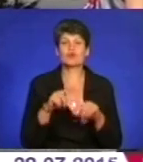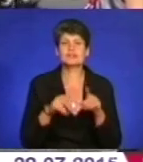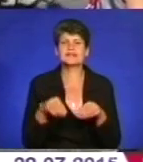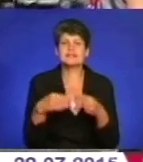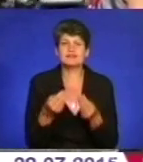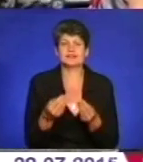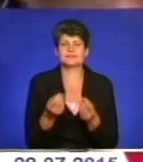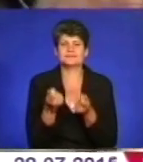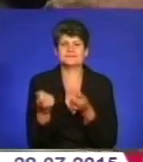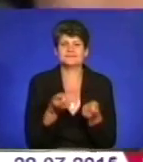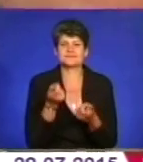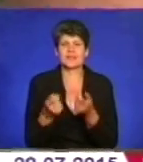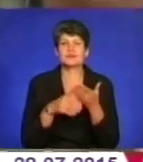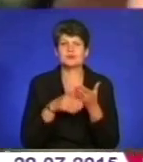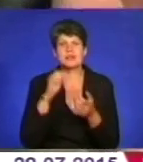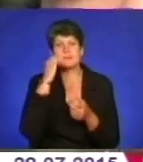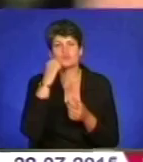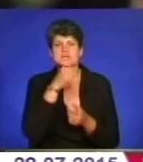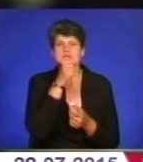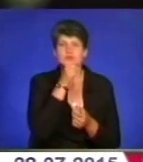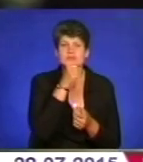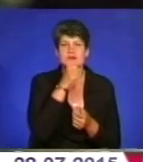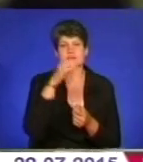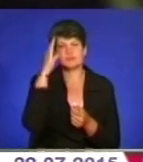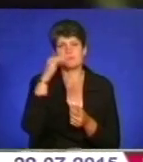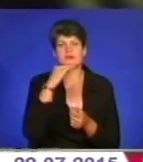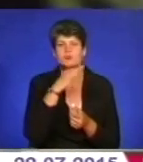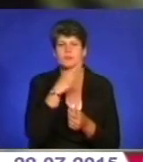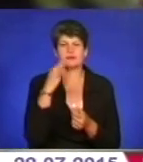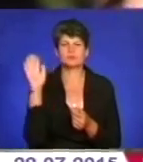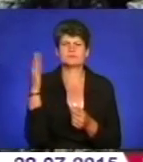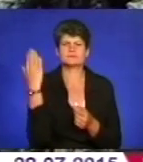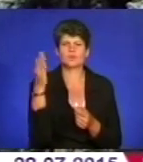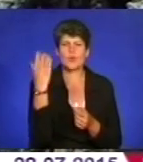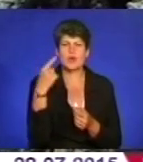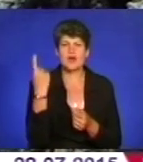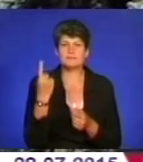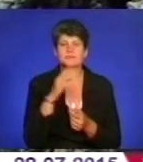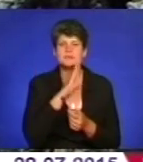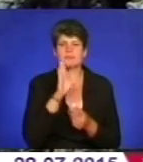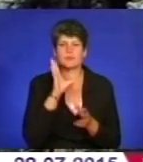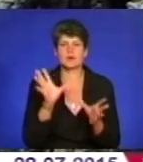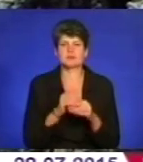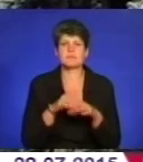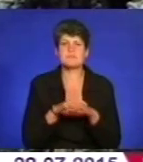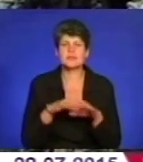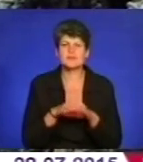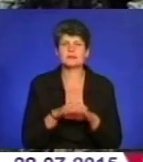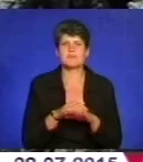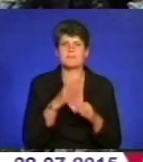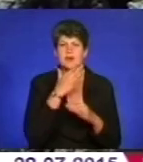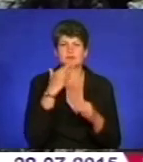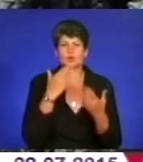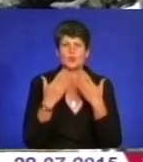знання Іванові. Допомагали бабуся з дідусем, з батьком багато гуляв містом, з мамою студіював математику. З ним багато